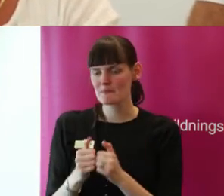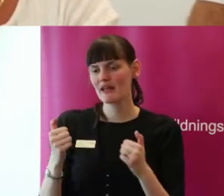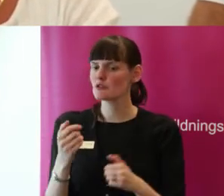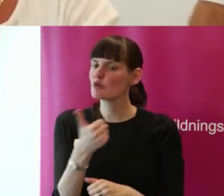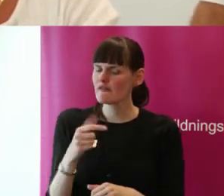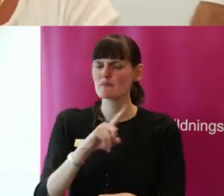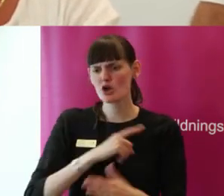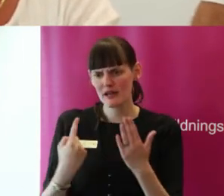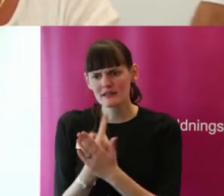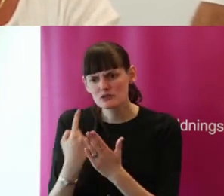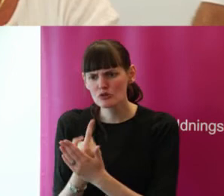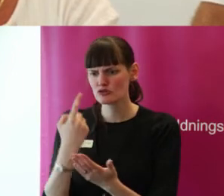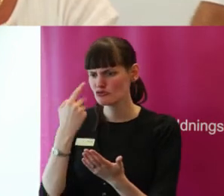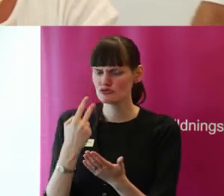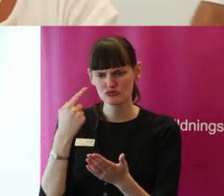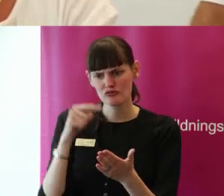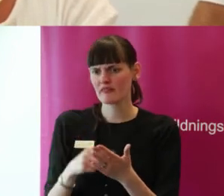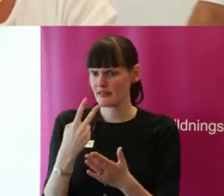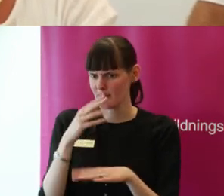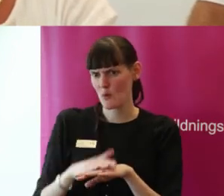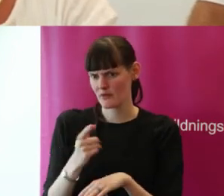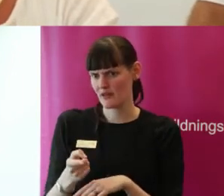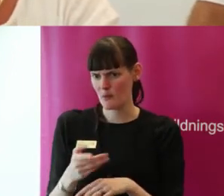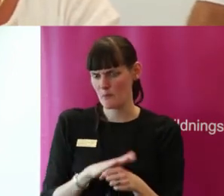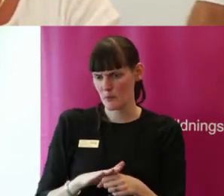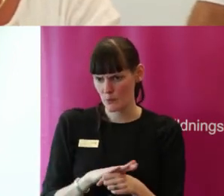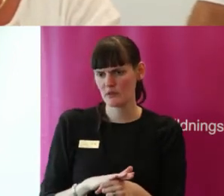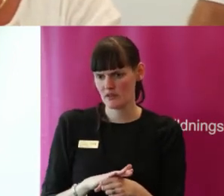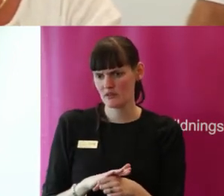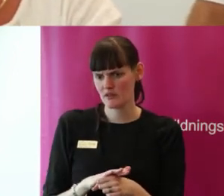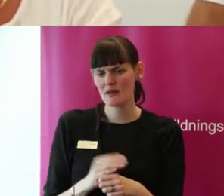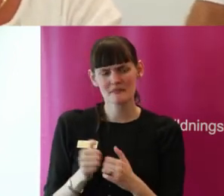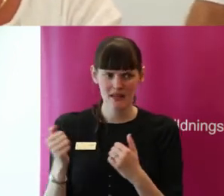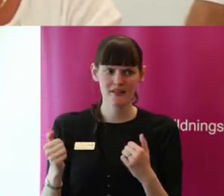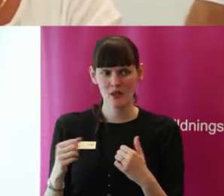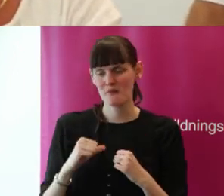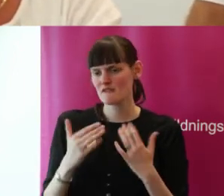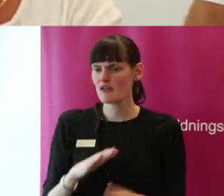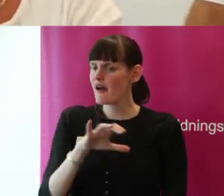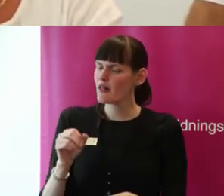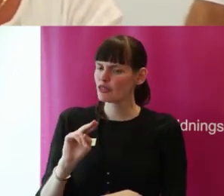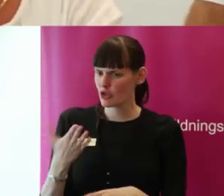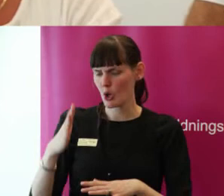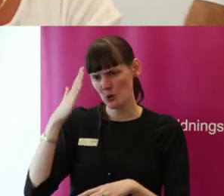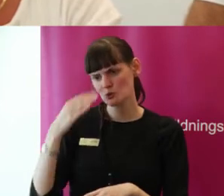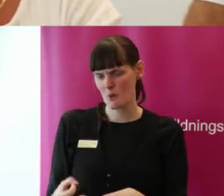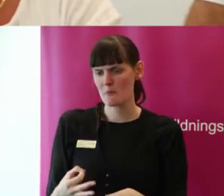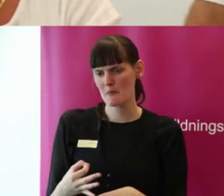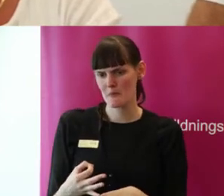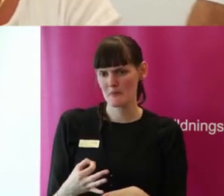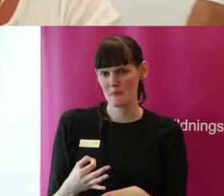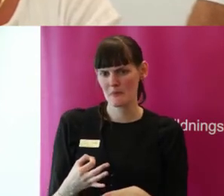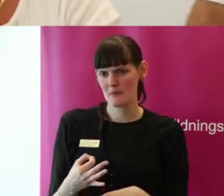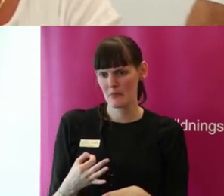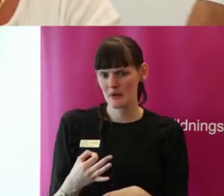för att kunna titta på detta. Men alltså någonstans, det är klart att all ny kunskap är ju någonting